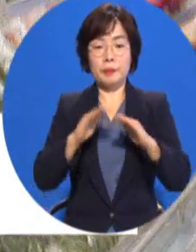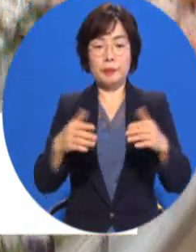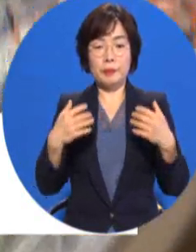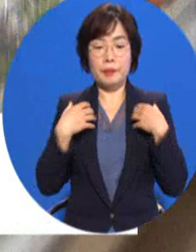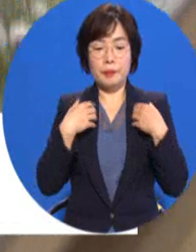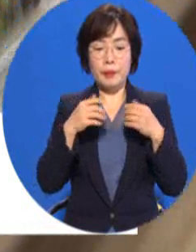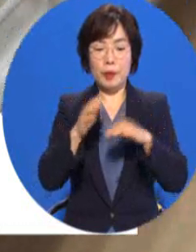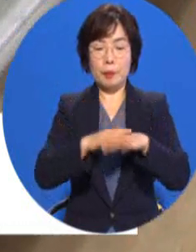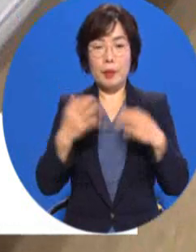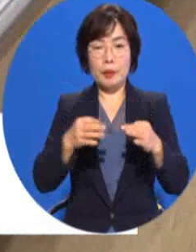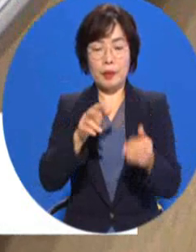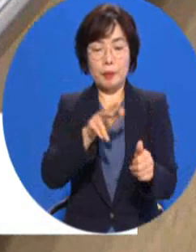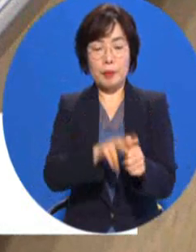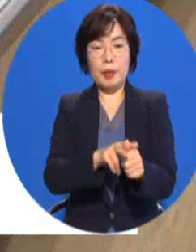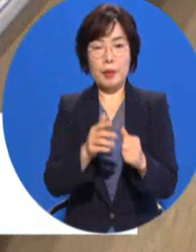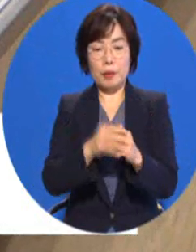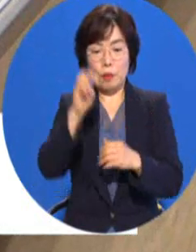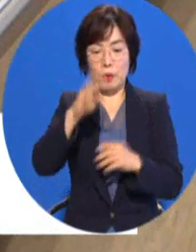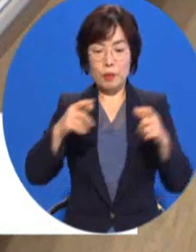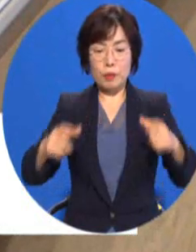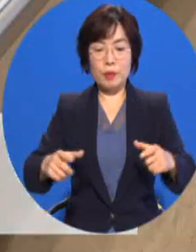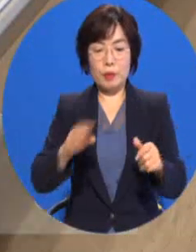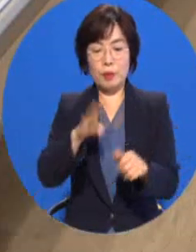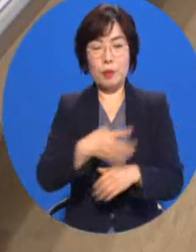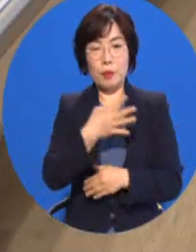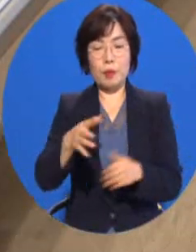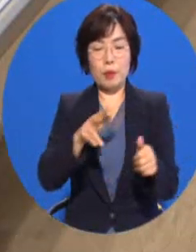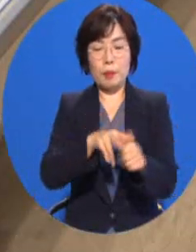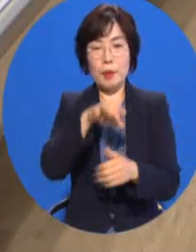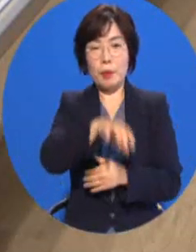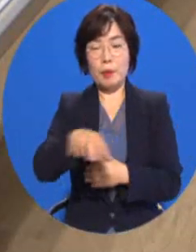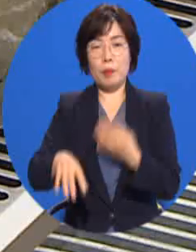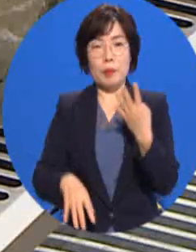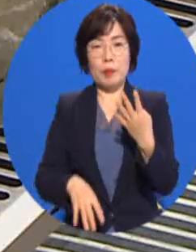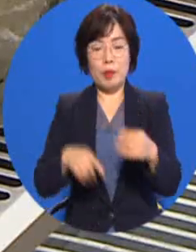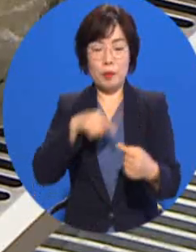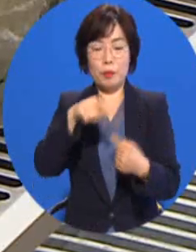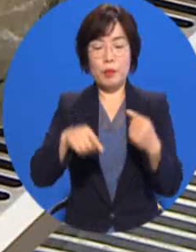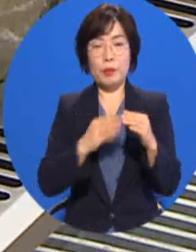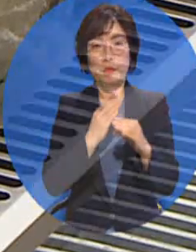전라남도 로컬푸드 직매장은 광주 지역 롯데슈퍼 4곳에서도 운영되고 있습니다.